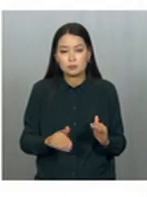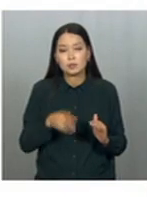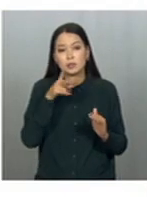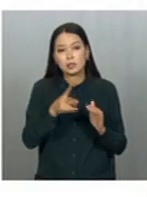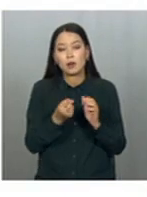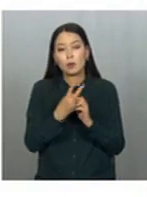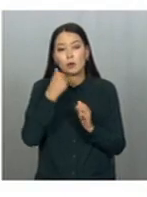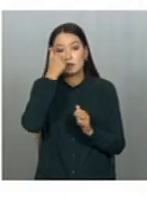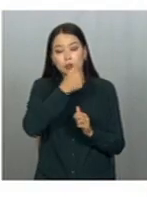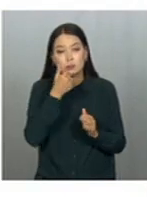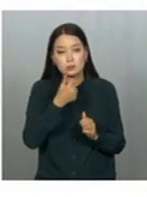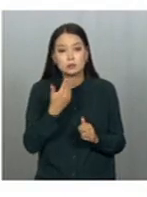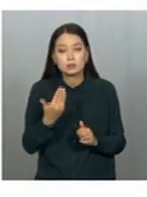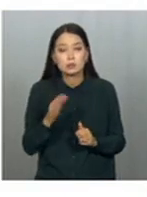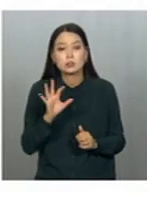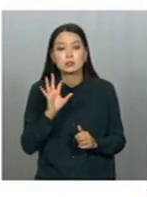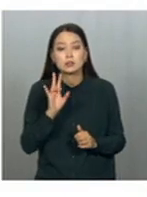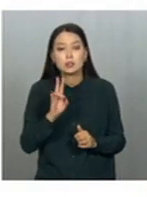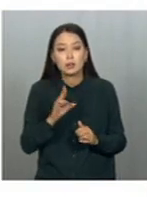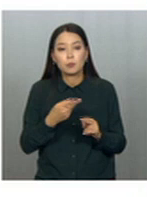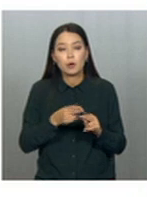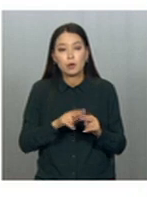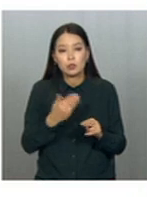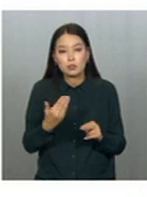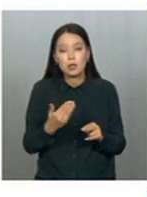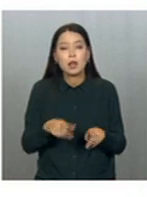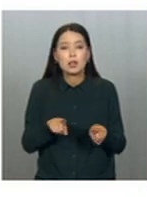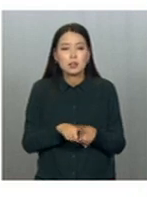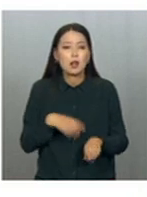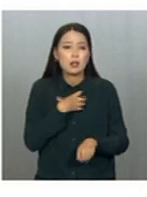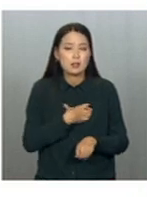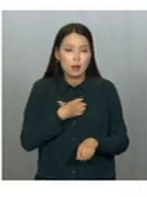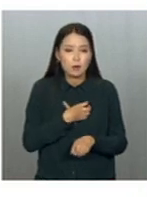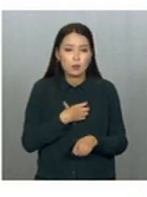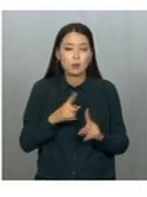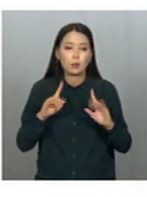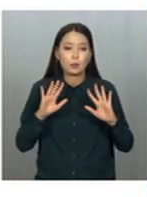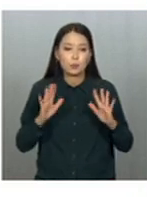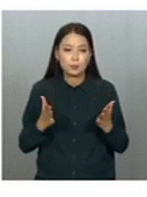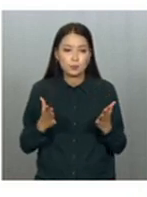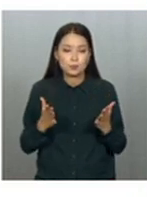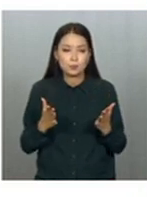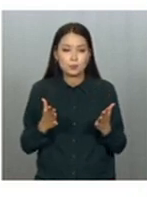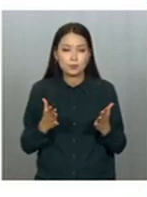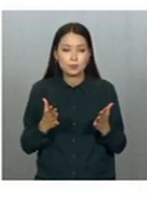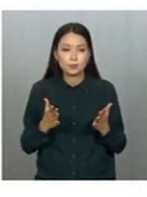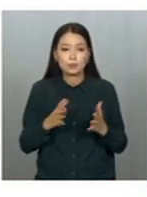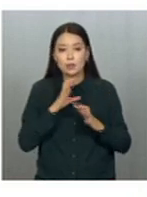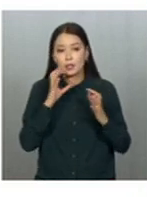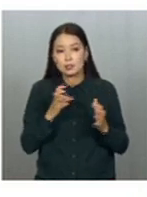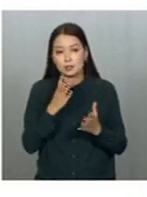2012 жылдың қарашасы. Ел тарихында тағы да бір маңызды ірі оқиға басталған